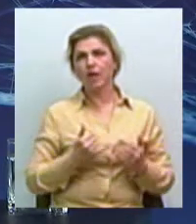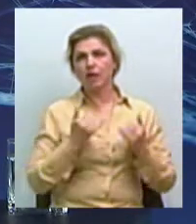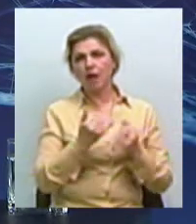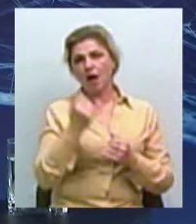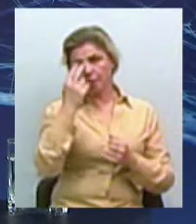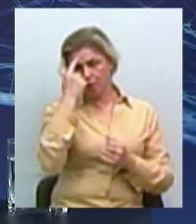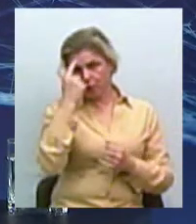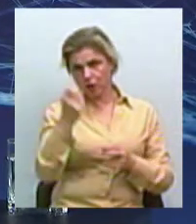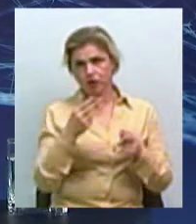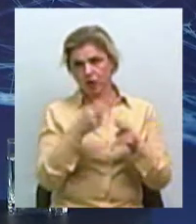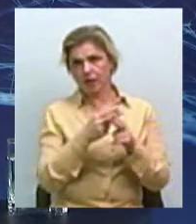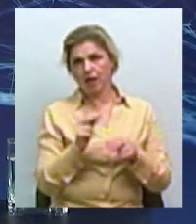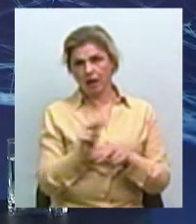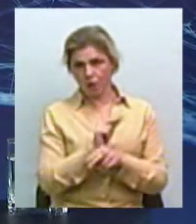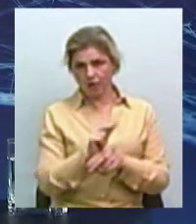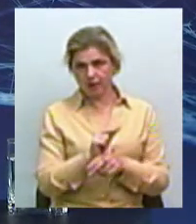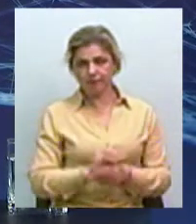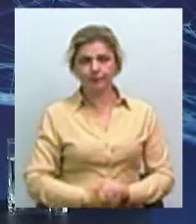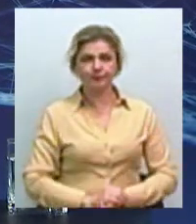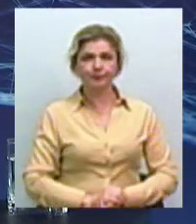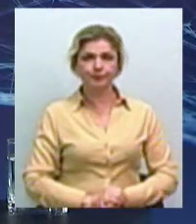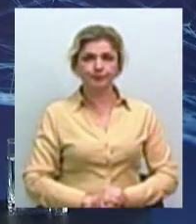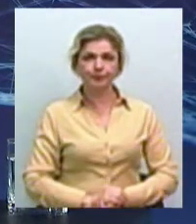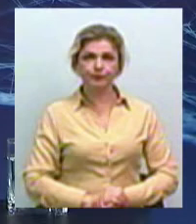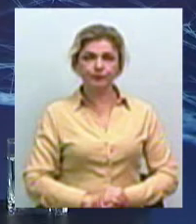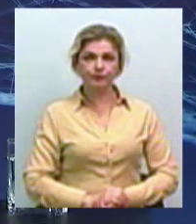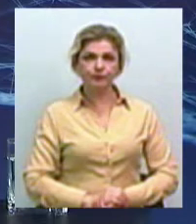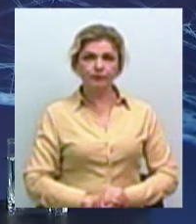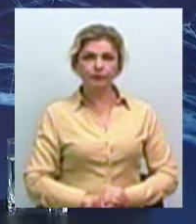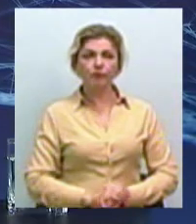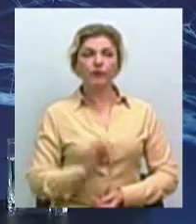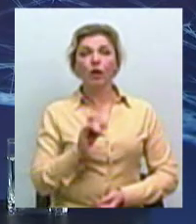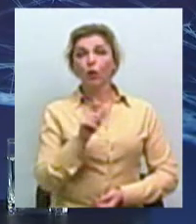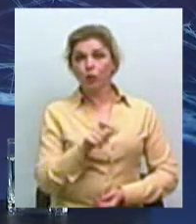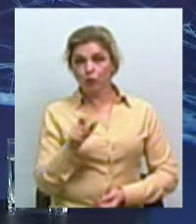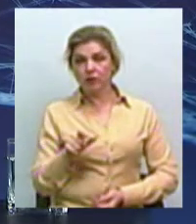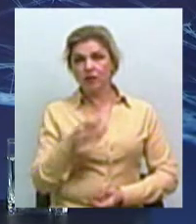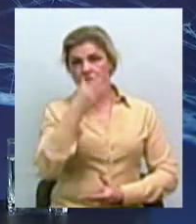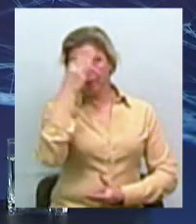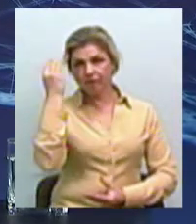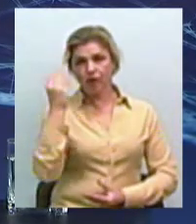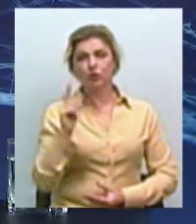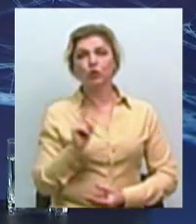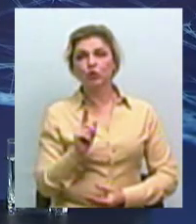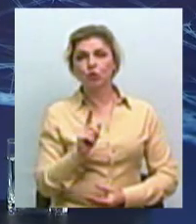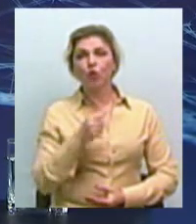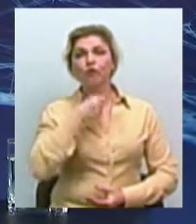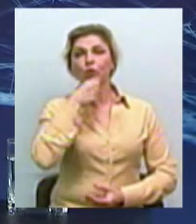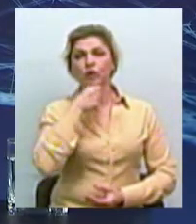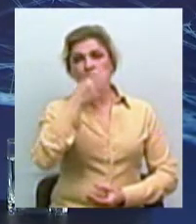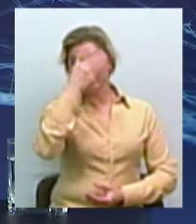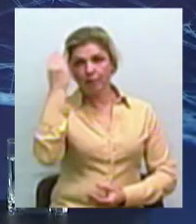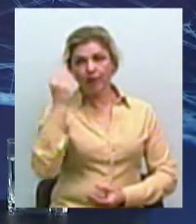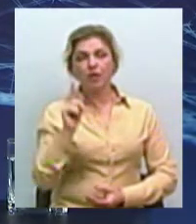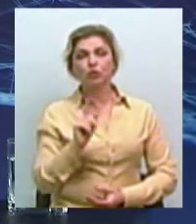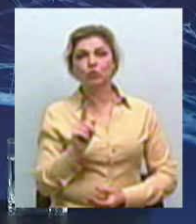попередження інфікування. І саме населення, воно забуває за те, дорослі забувають за